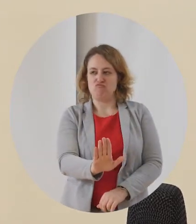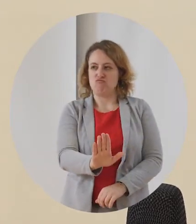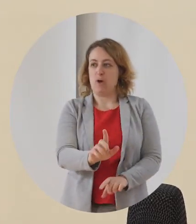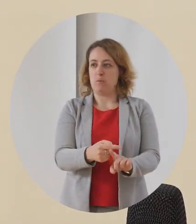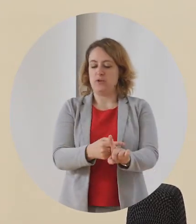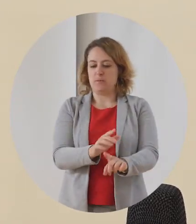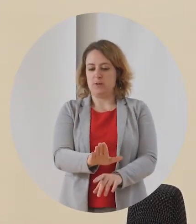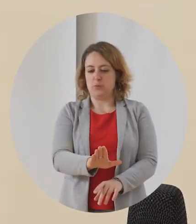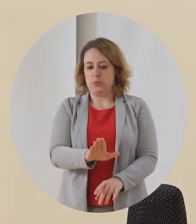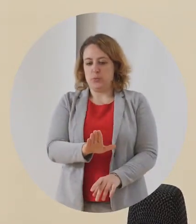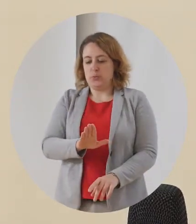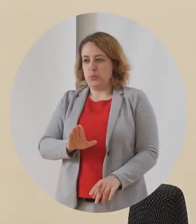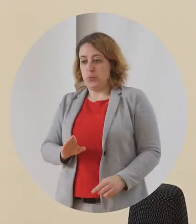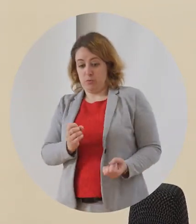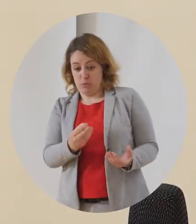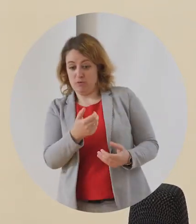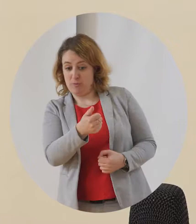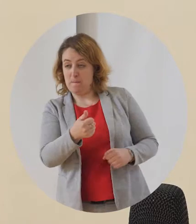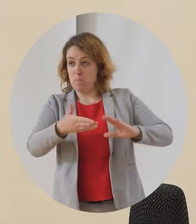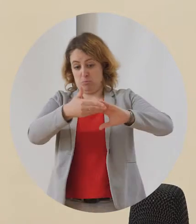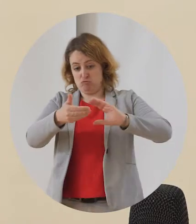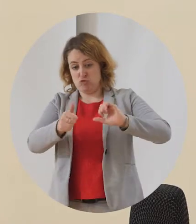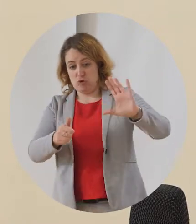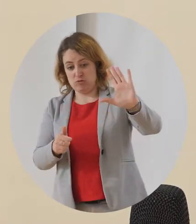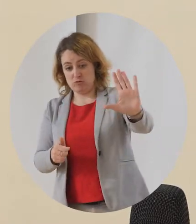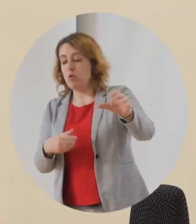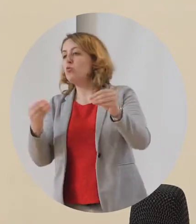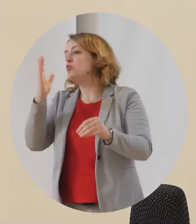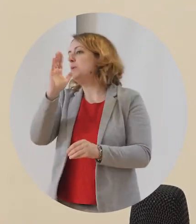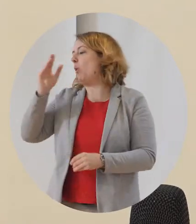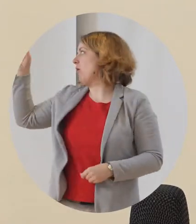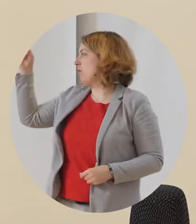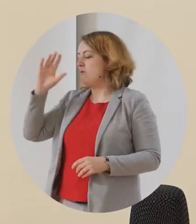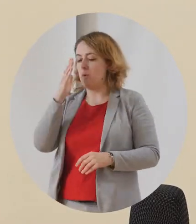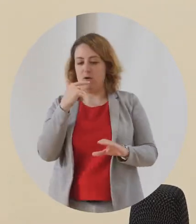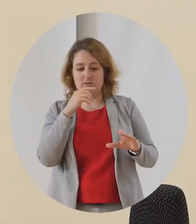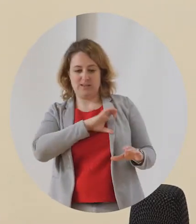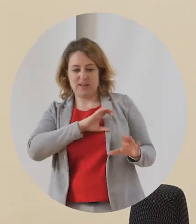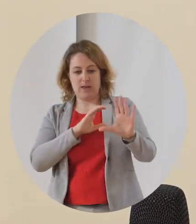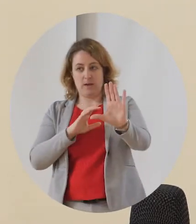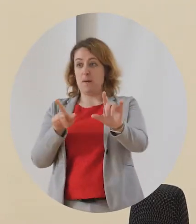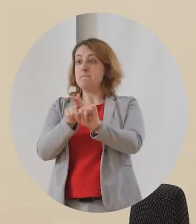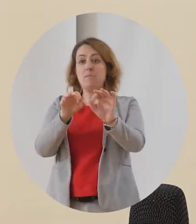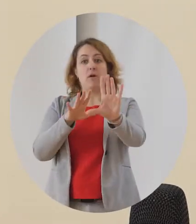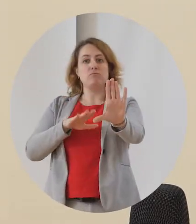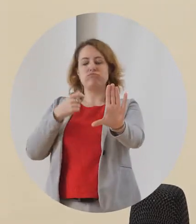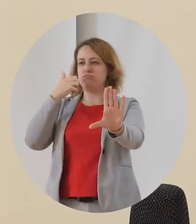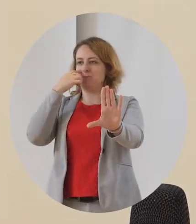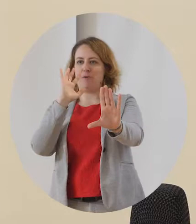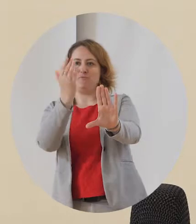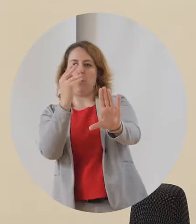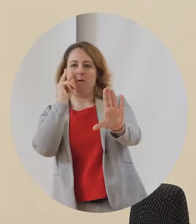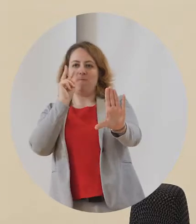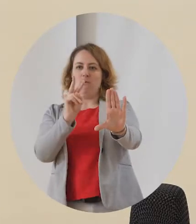psychomotricien, progressivement lâcher cet appui, lui proposer, elle, de se tenir contre le miroir là, pour qu'elle puisse s'observer en même